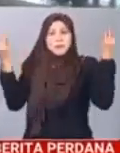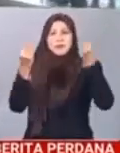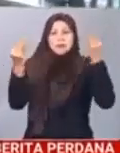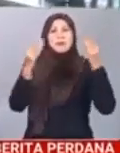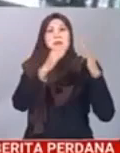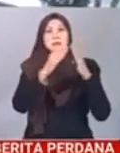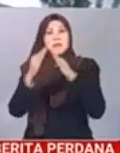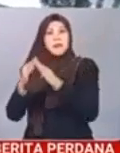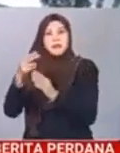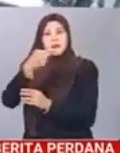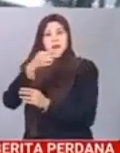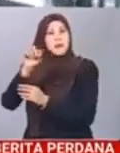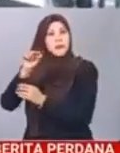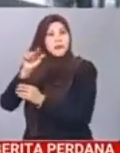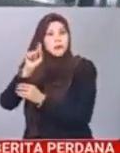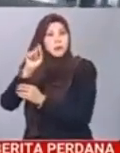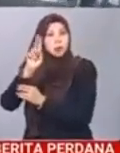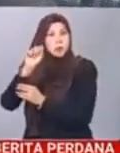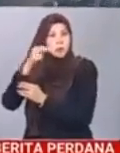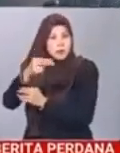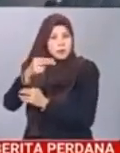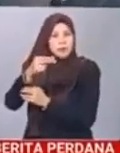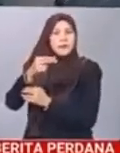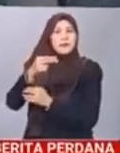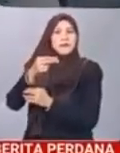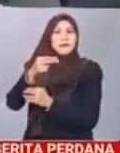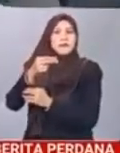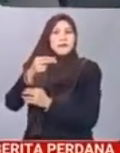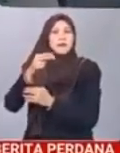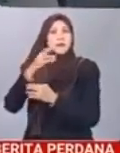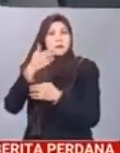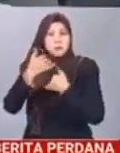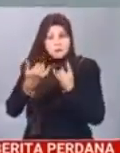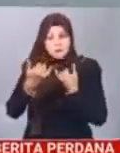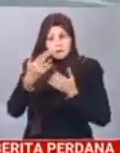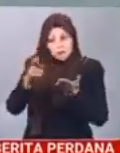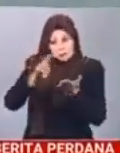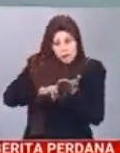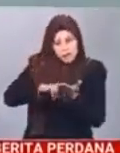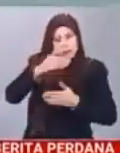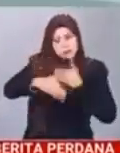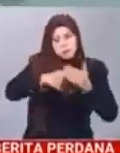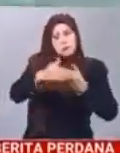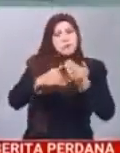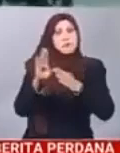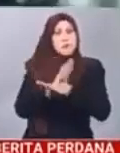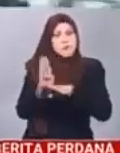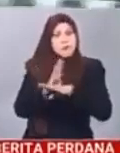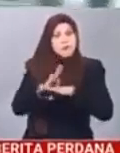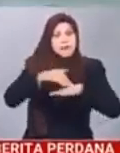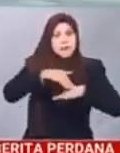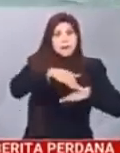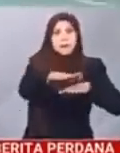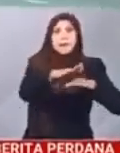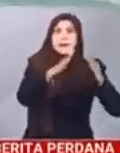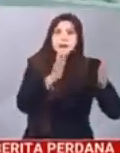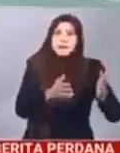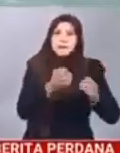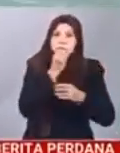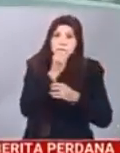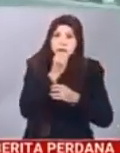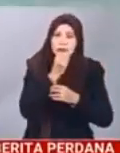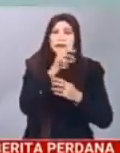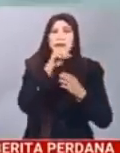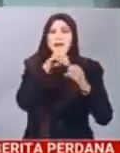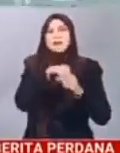Hangtuah cahaya empiris DJ yang sudah memulihkan proses penghadap pendaftaran penyangga dan penghantar makanan di laman